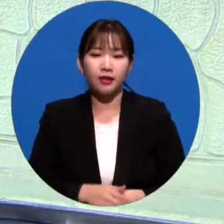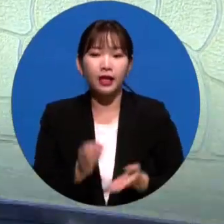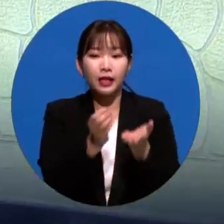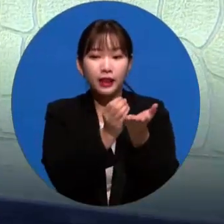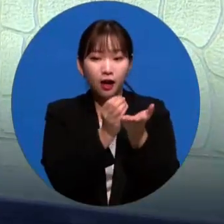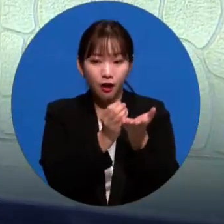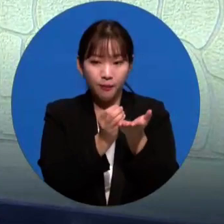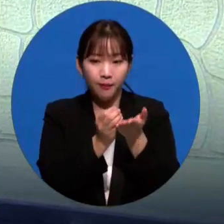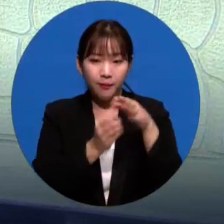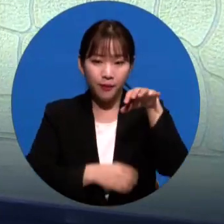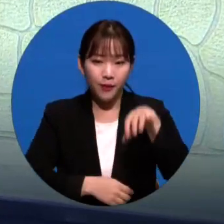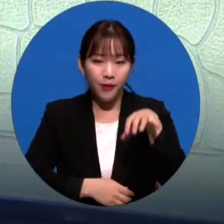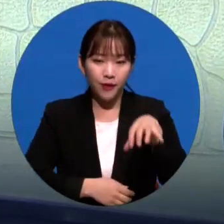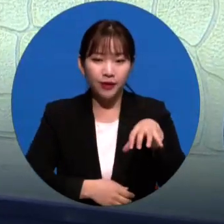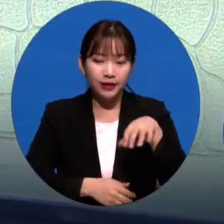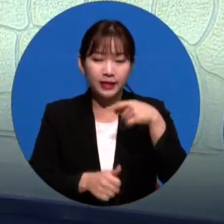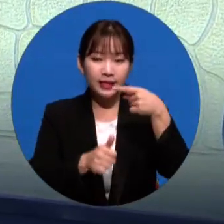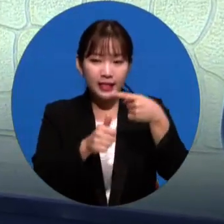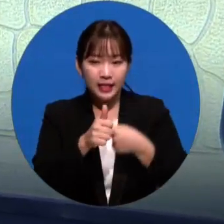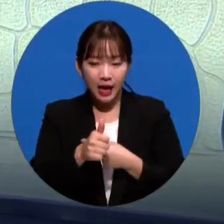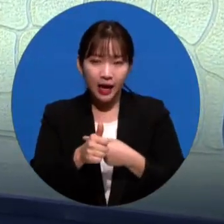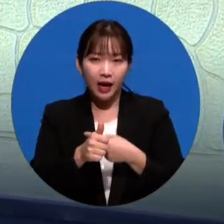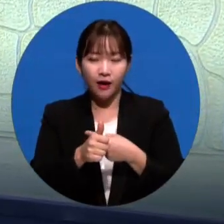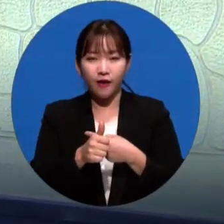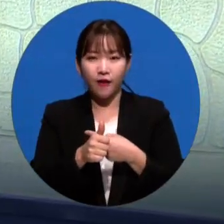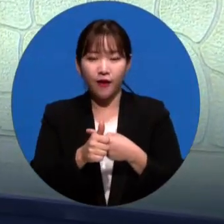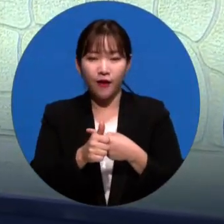같은 경우에는 이제